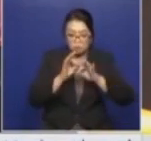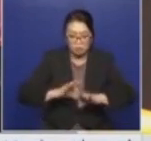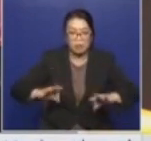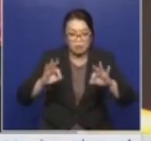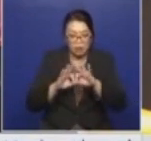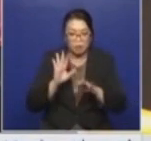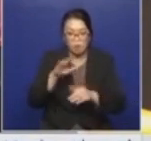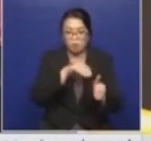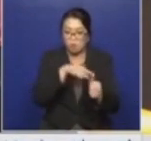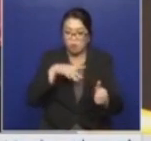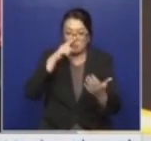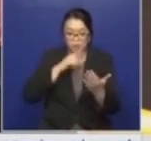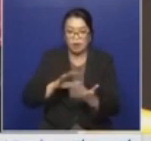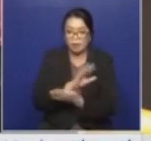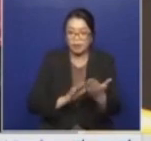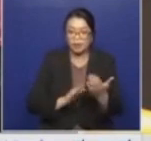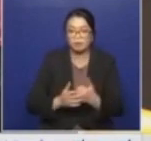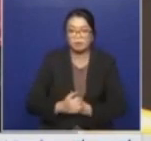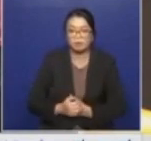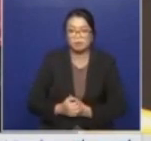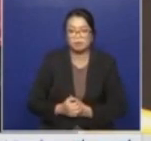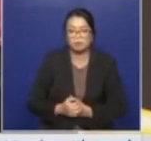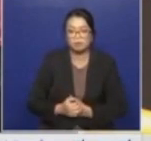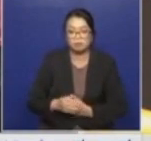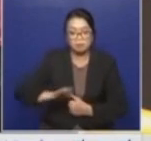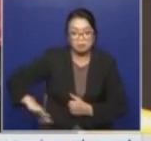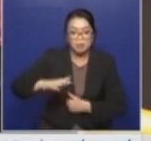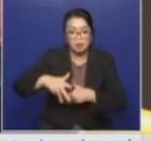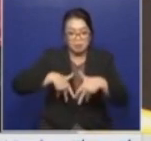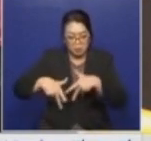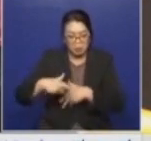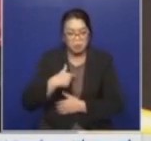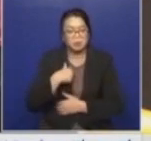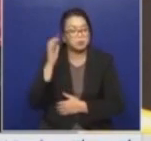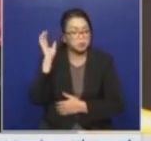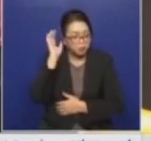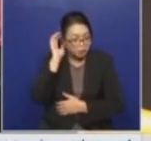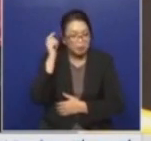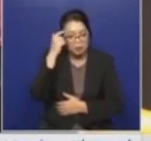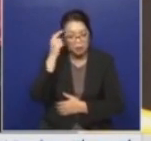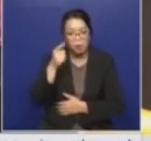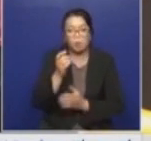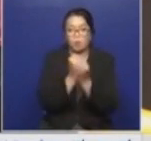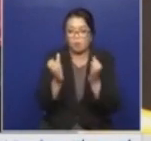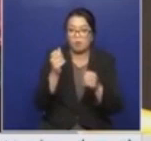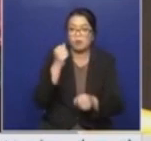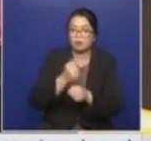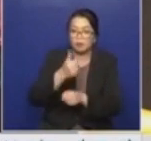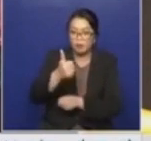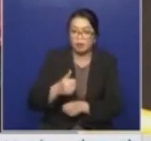คำพูดที่มีความสำคัญของผู้นำประเทศครับท่านประธานครับย่อมเป็นความหวังมาถึงวัน